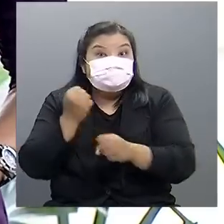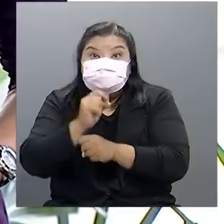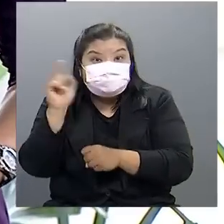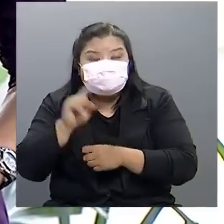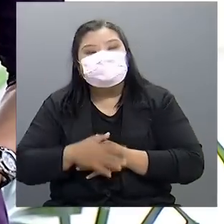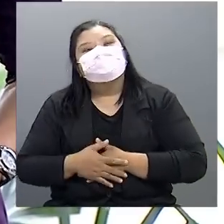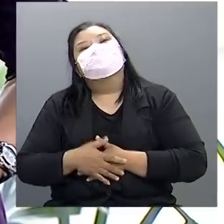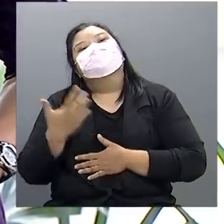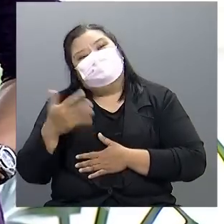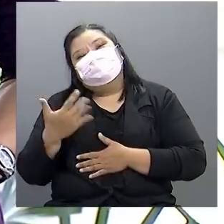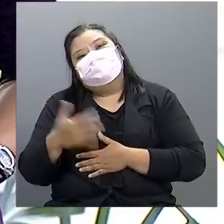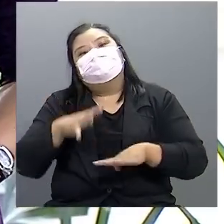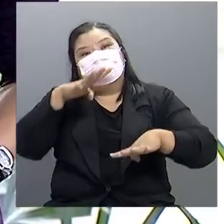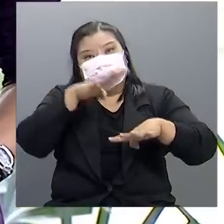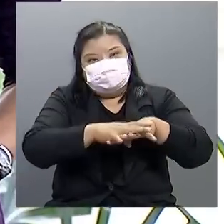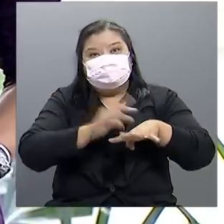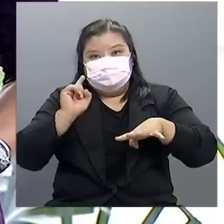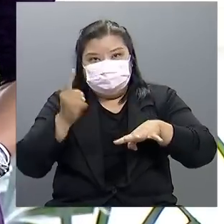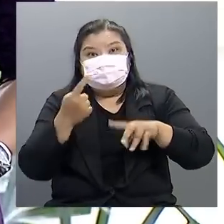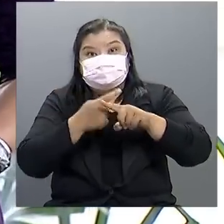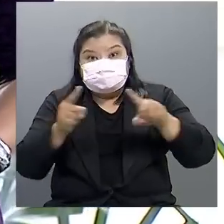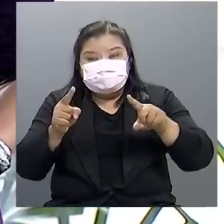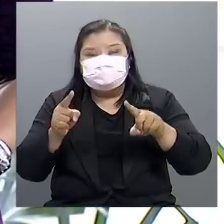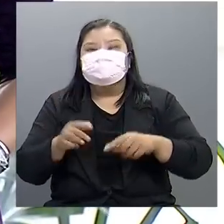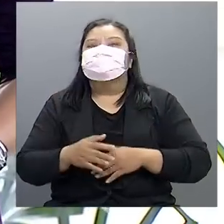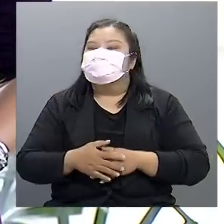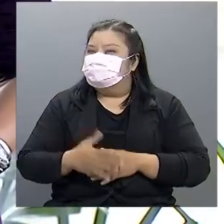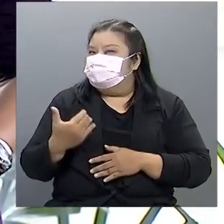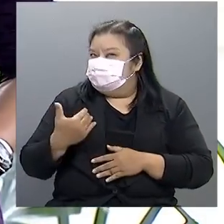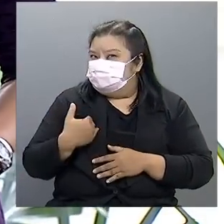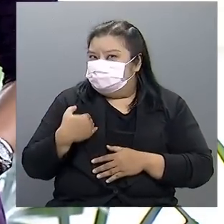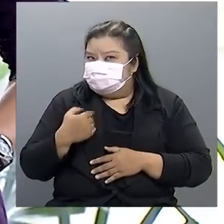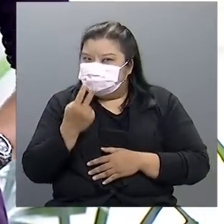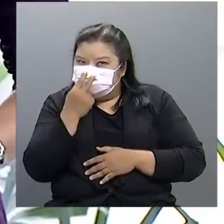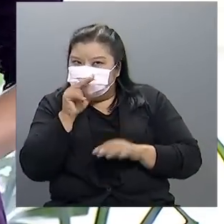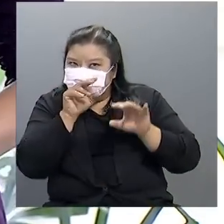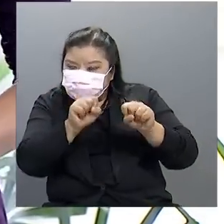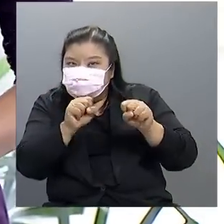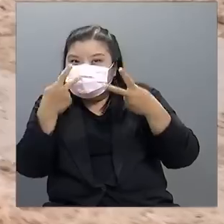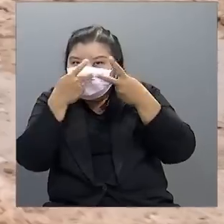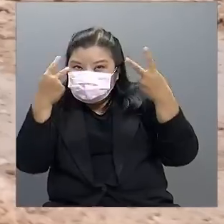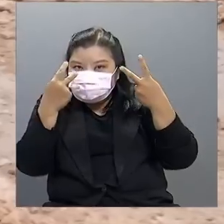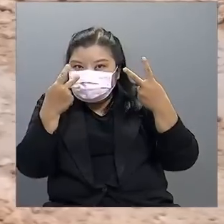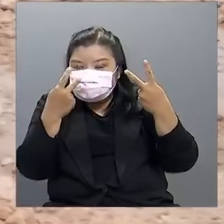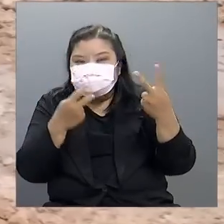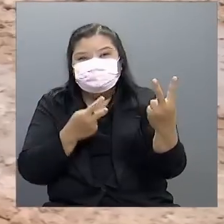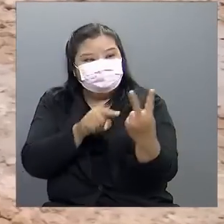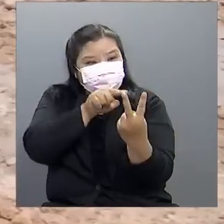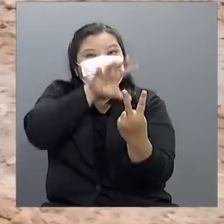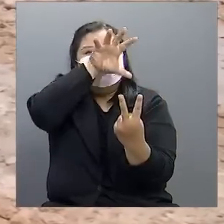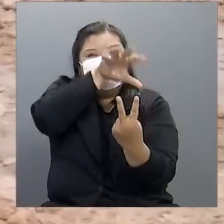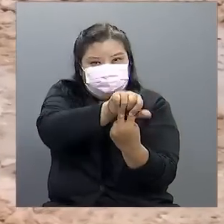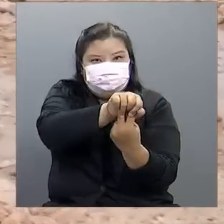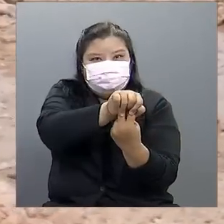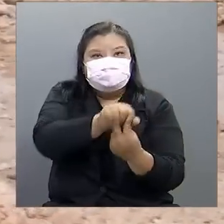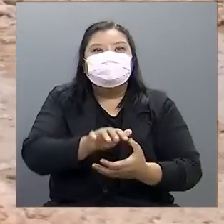แทนแล้วและก็สามารถตามตัวผู้ต้องสงสัยได้ 2 คนแล้วค่ะเป็นความคื